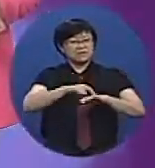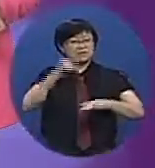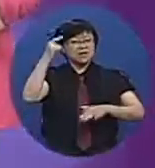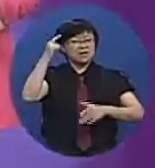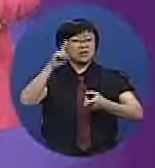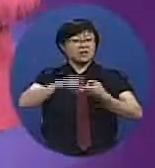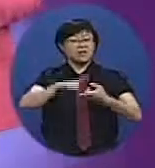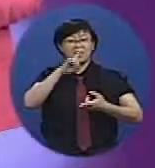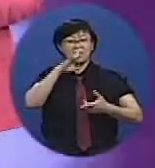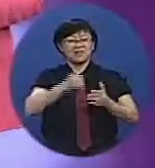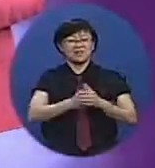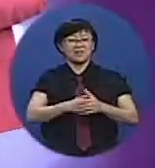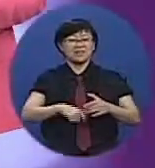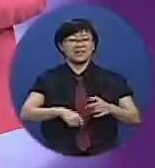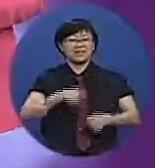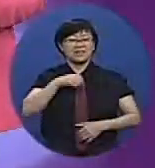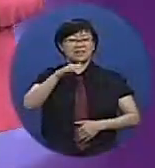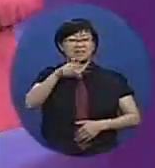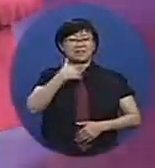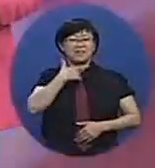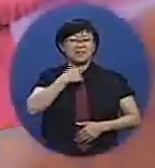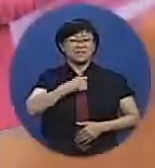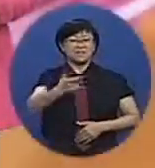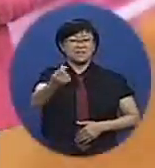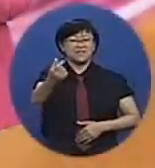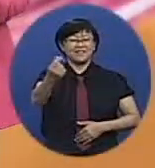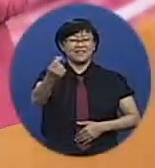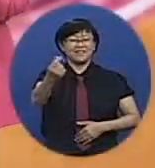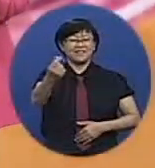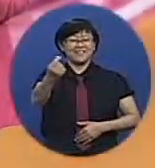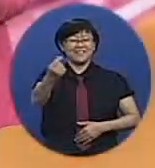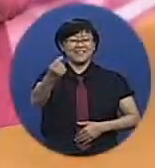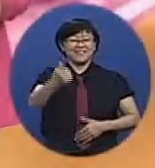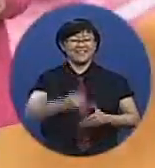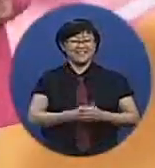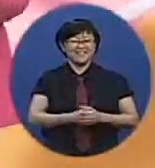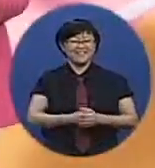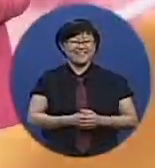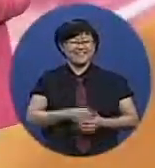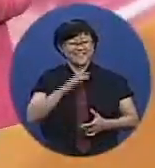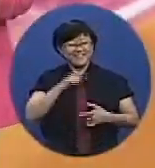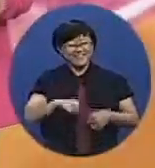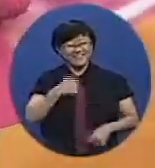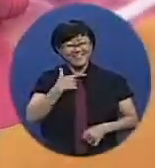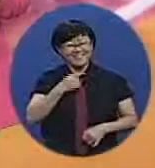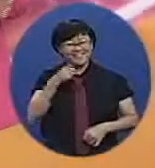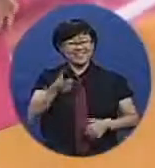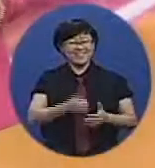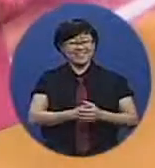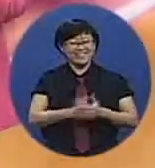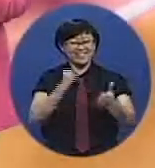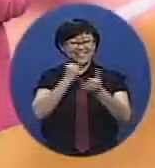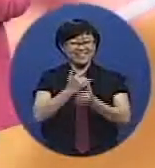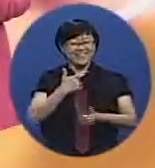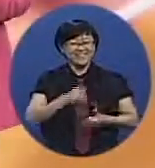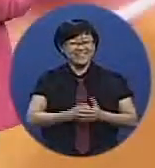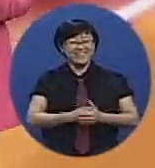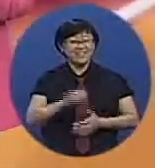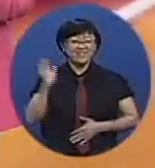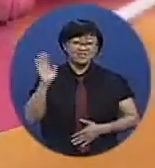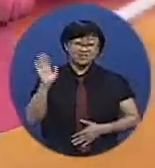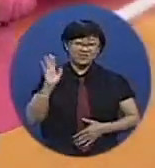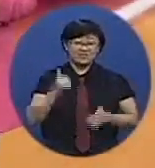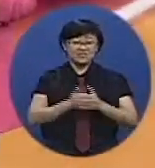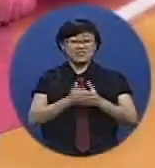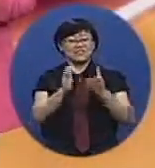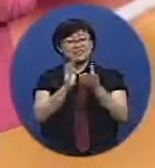그러니까 이 아모님 솔직히 가고 싶은 거야, 솔직히. 솔직히 그러신 거야. 아니, 이렇게 가고 친구로. 싶은 건 없는데 네.